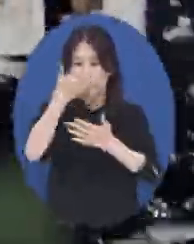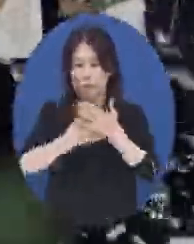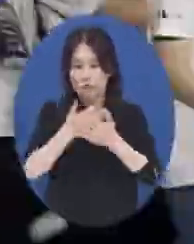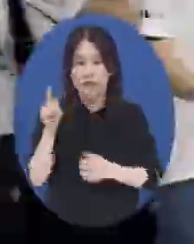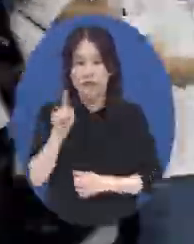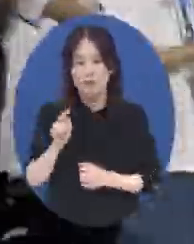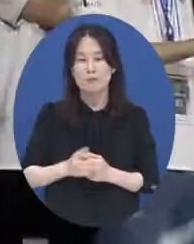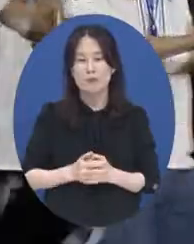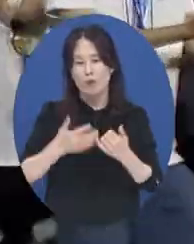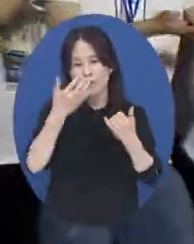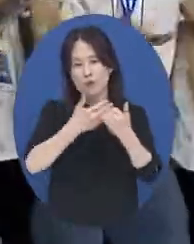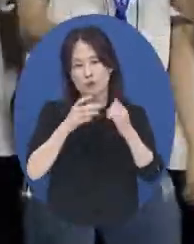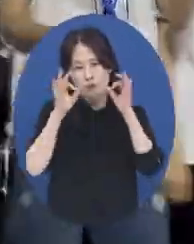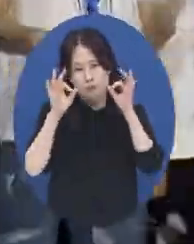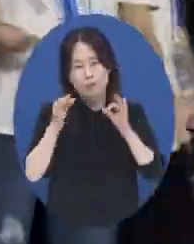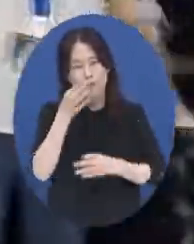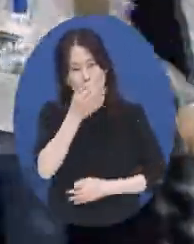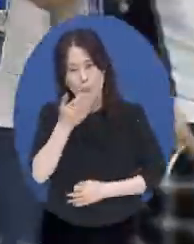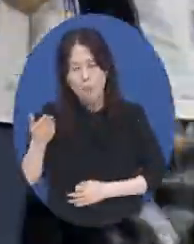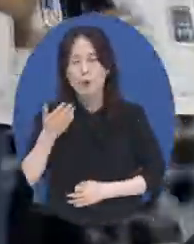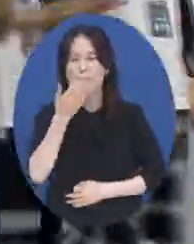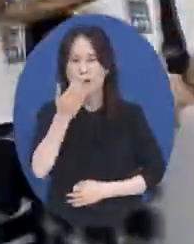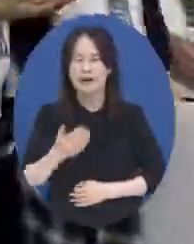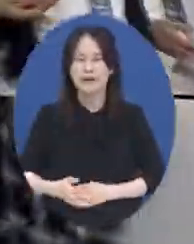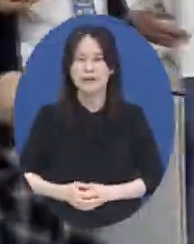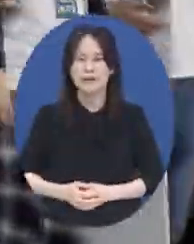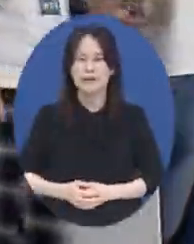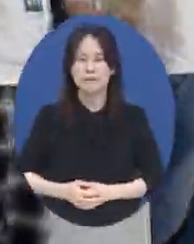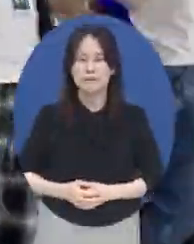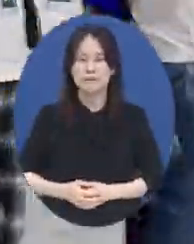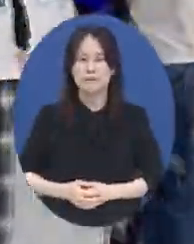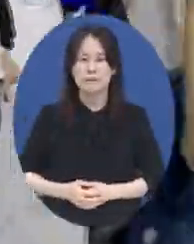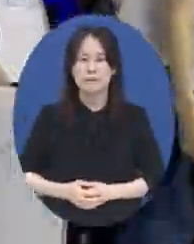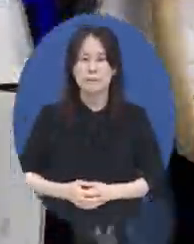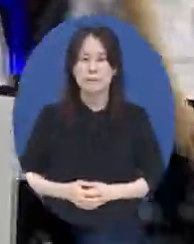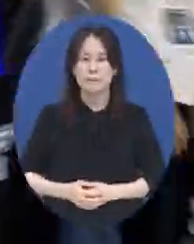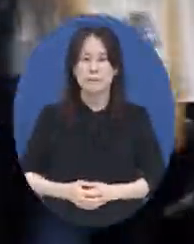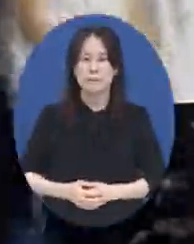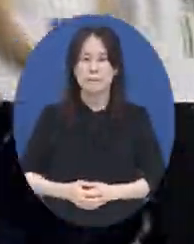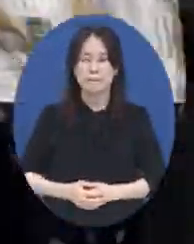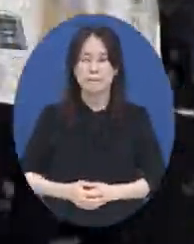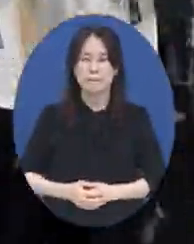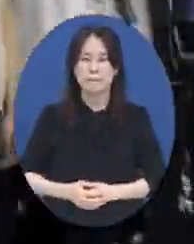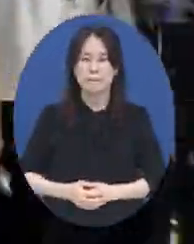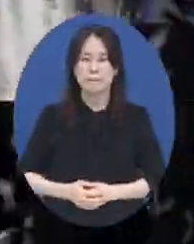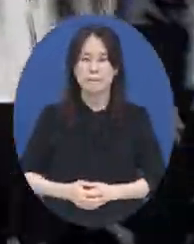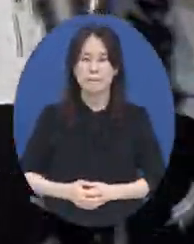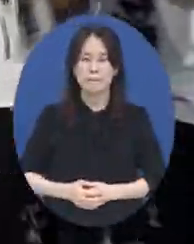경콘진 유튜브 채널을 통해서 다시 시청할 수 있습니다. 경기지TV 구영슬입니다.